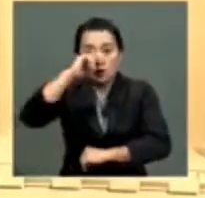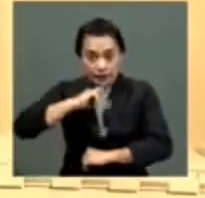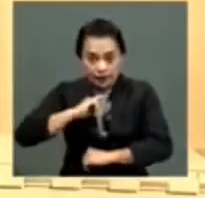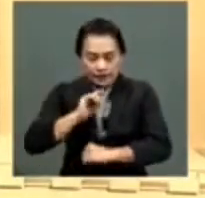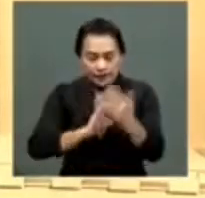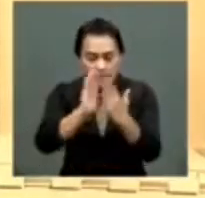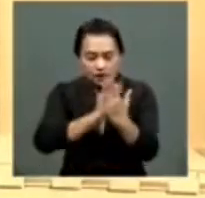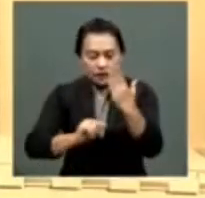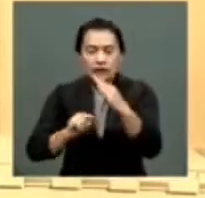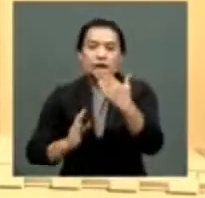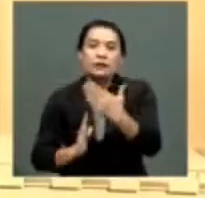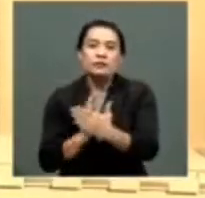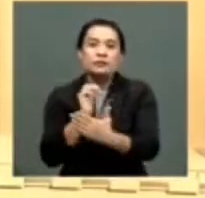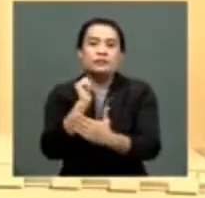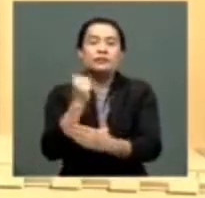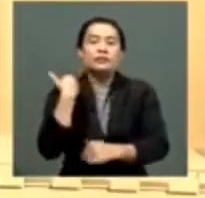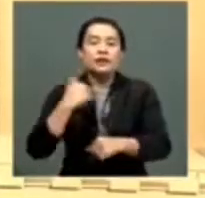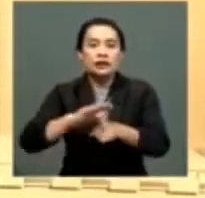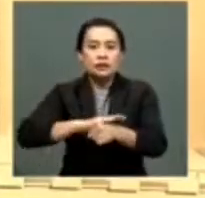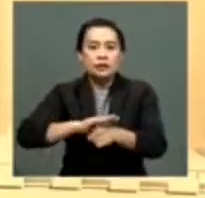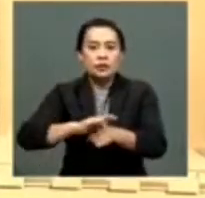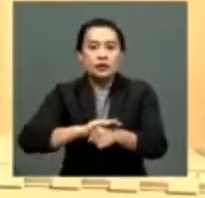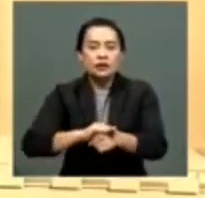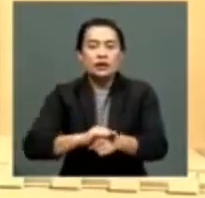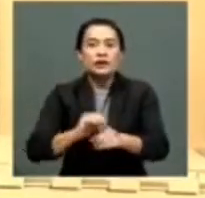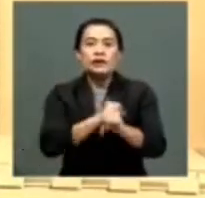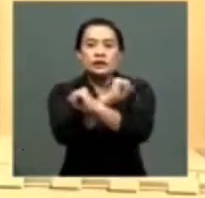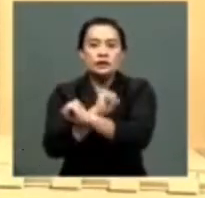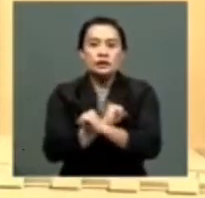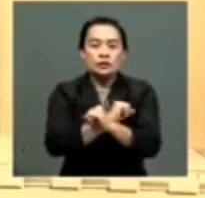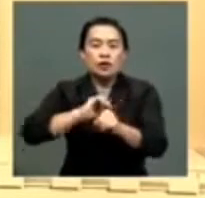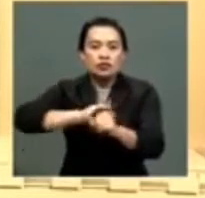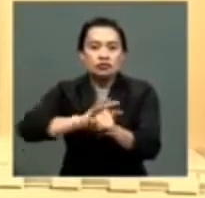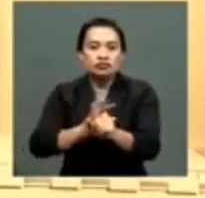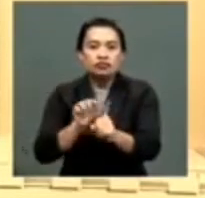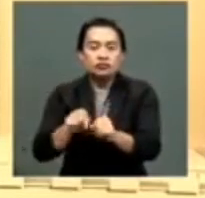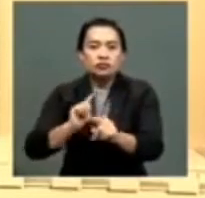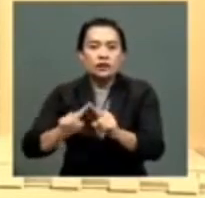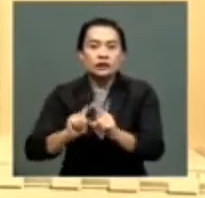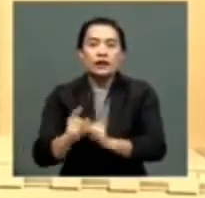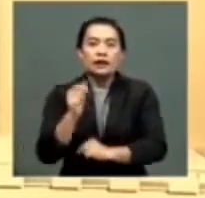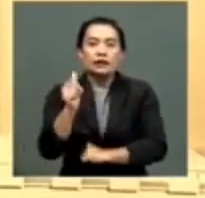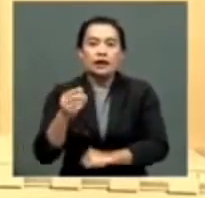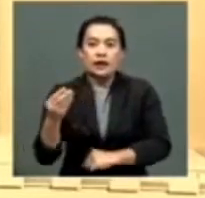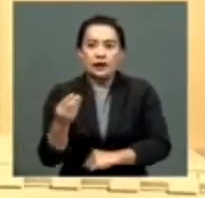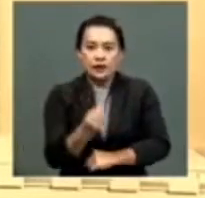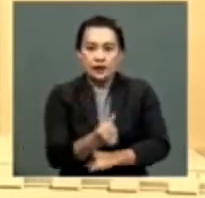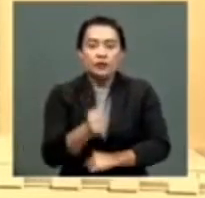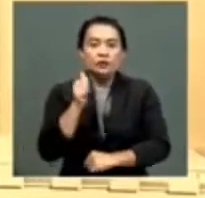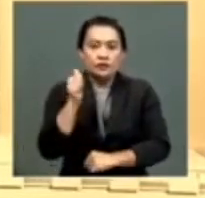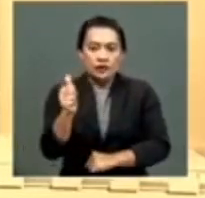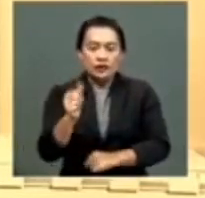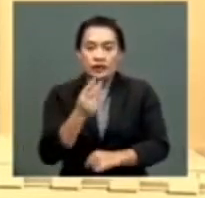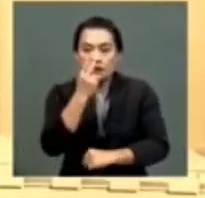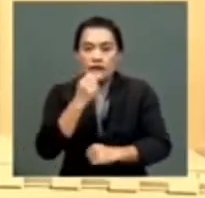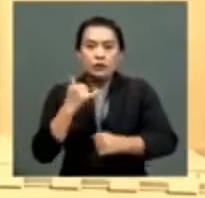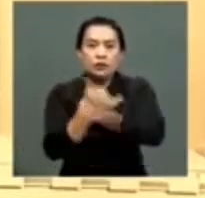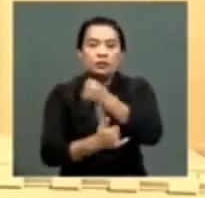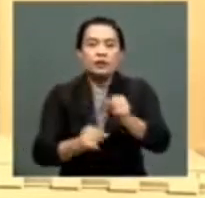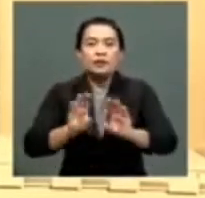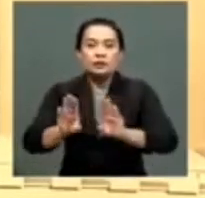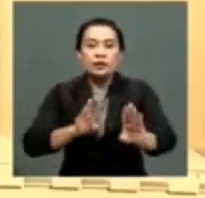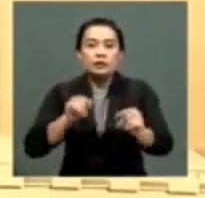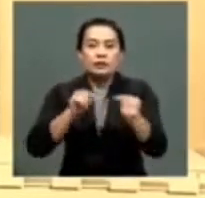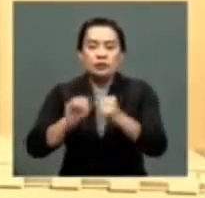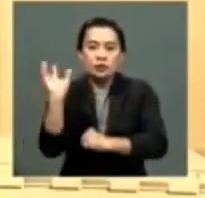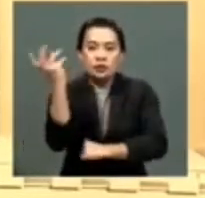ในระดับหนึ่งโดยควบคุมการแพร่ระบาดของโควิดได้ดีและรวดเร็วหากเปรียบเทียบกับอีกหลายประเทศในโลกผ